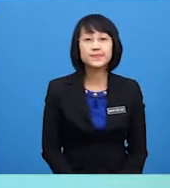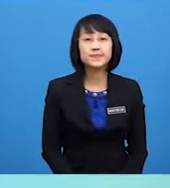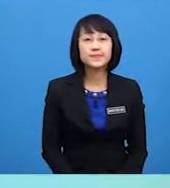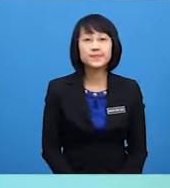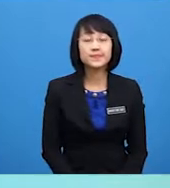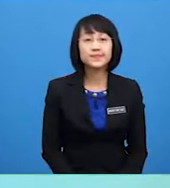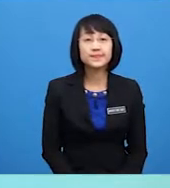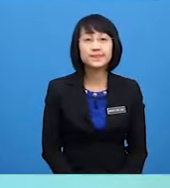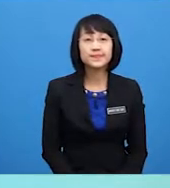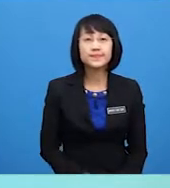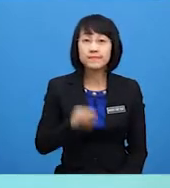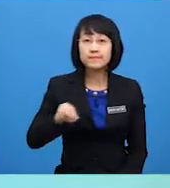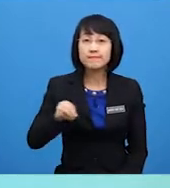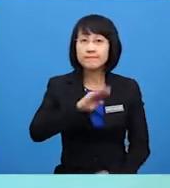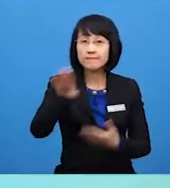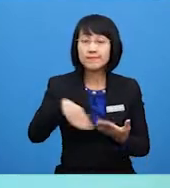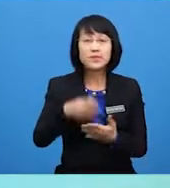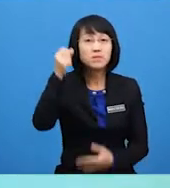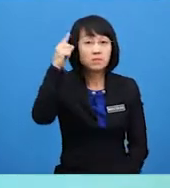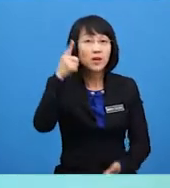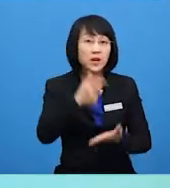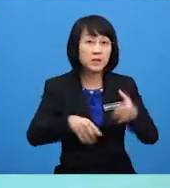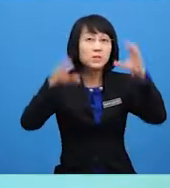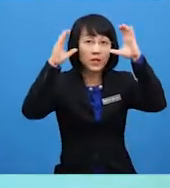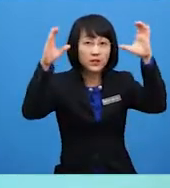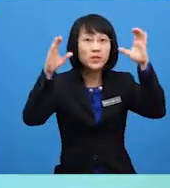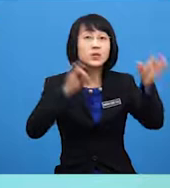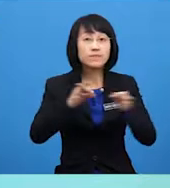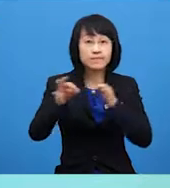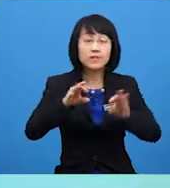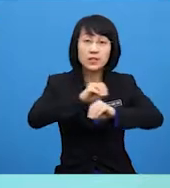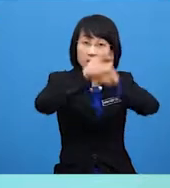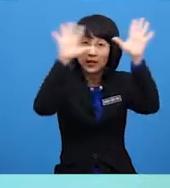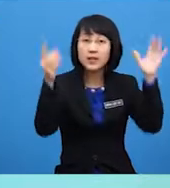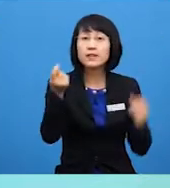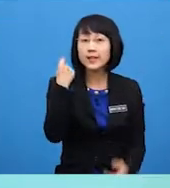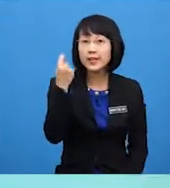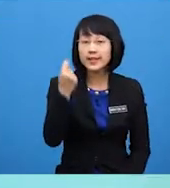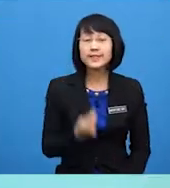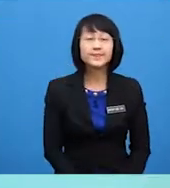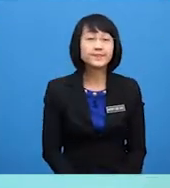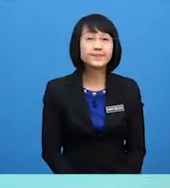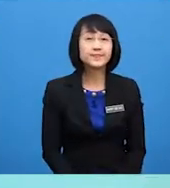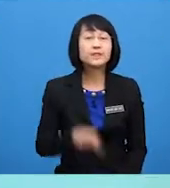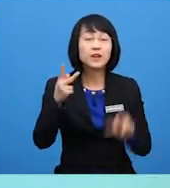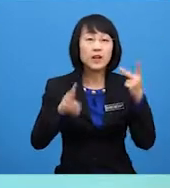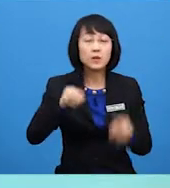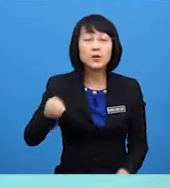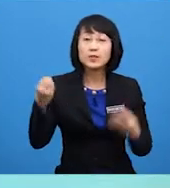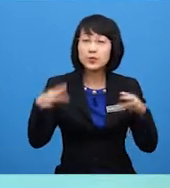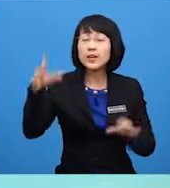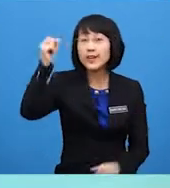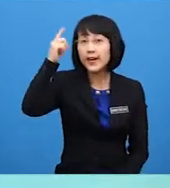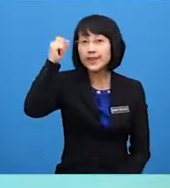Setakat ini, murid-murid semua faham apa yang cikgu terangkan sebentar tadi? Kalau murid-murid sudah